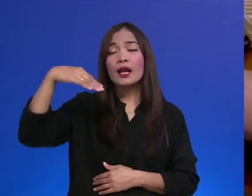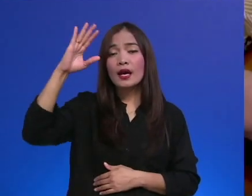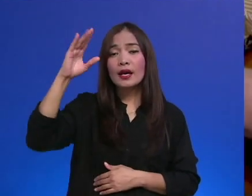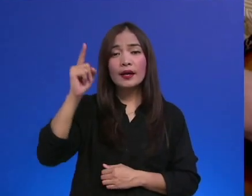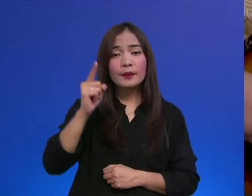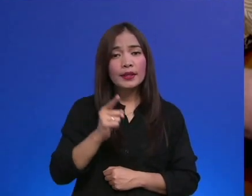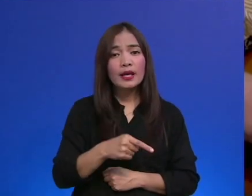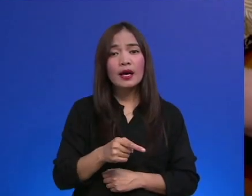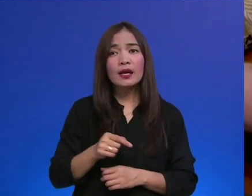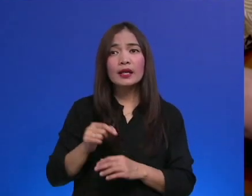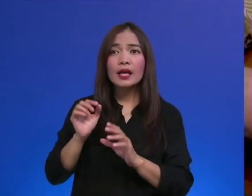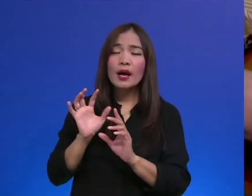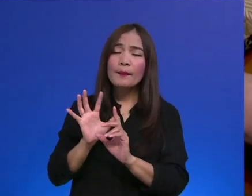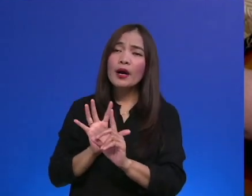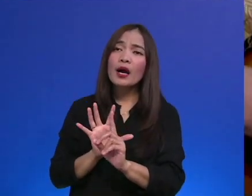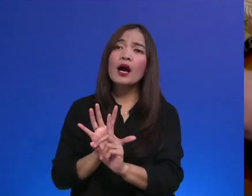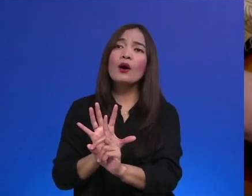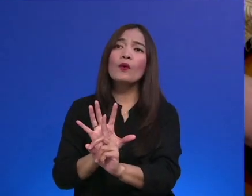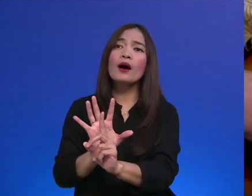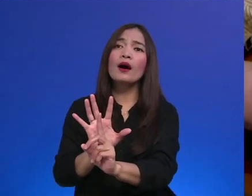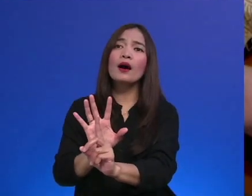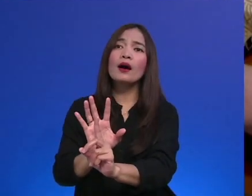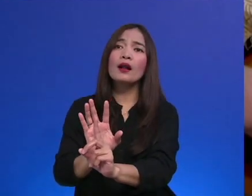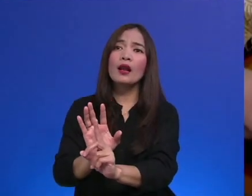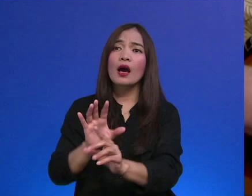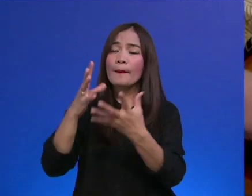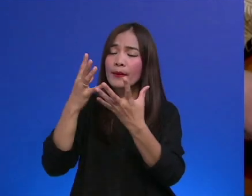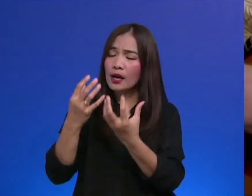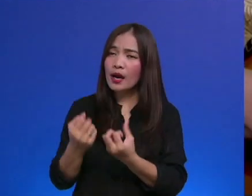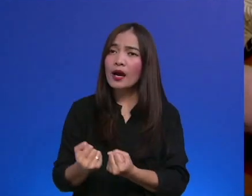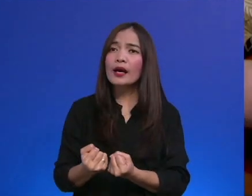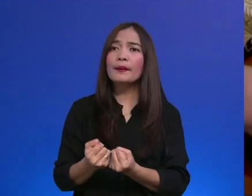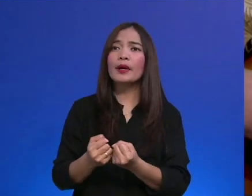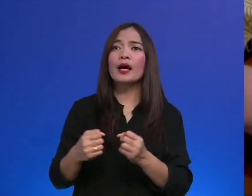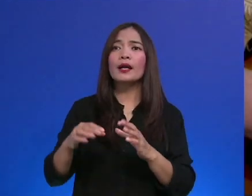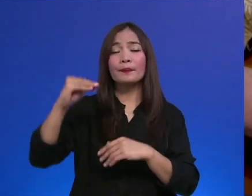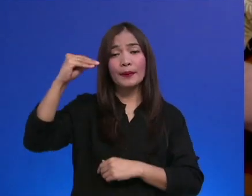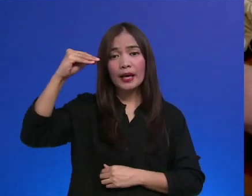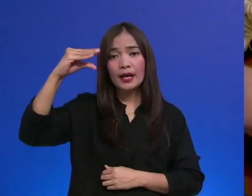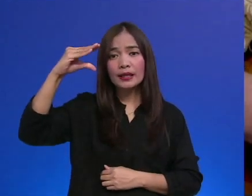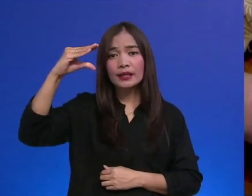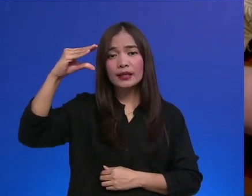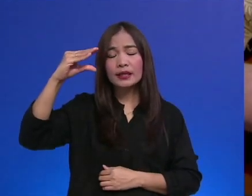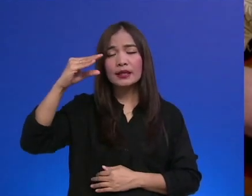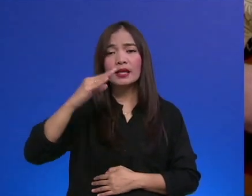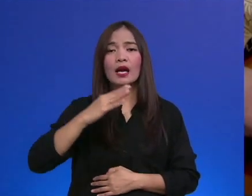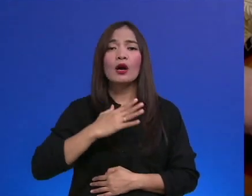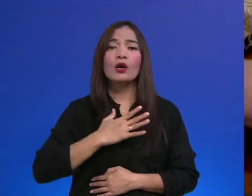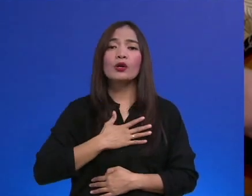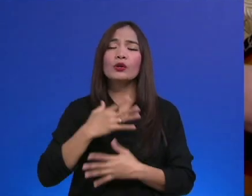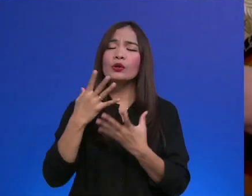lebih dari pengawal mengharapkan pagi